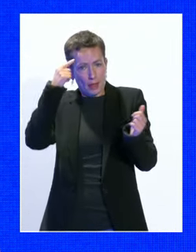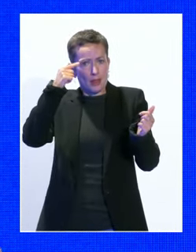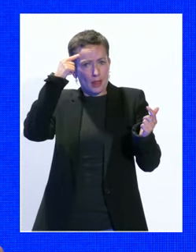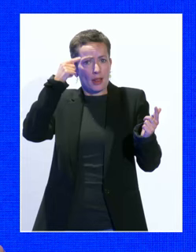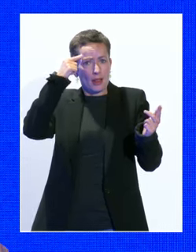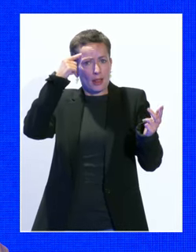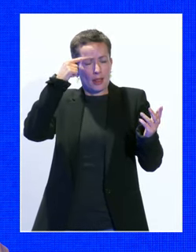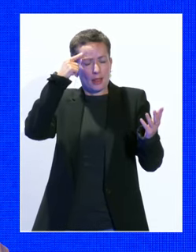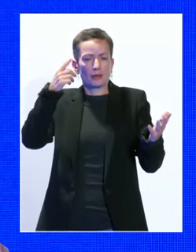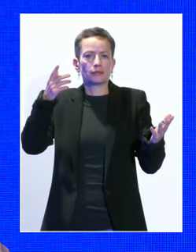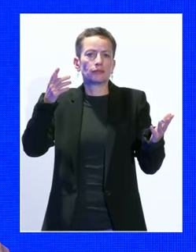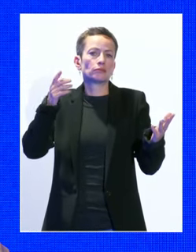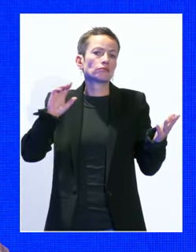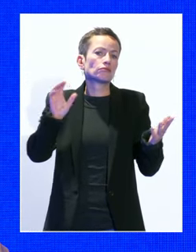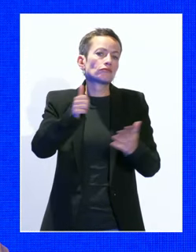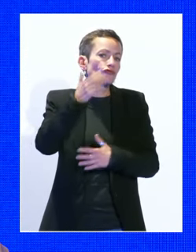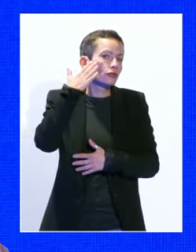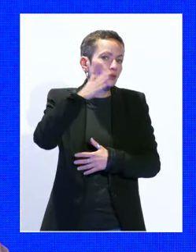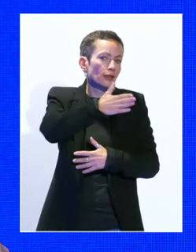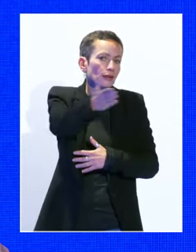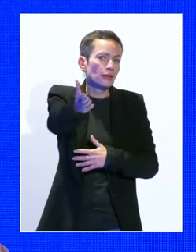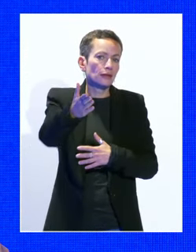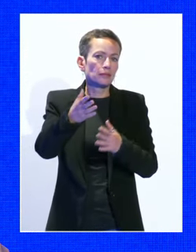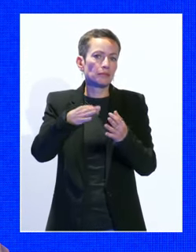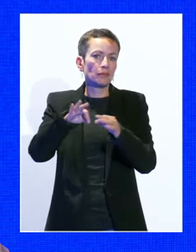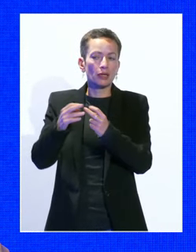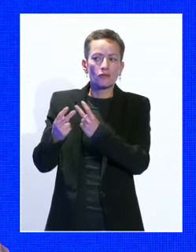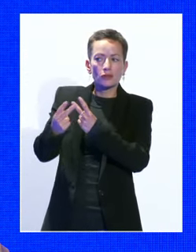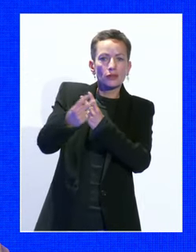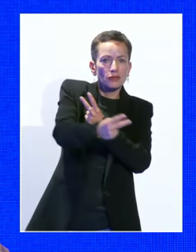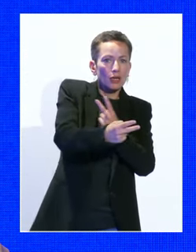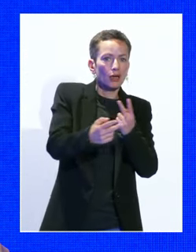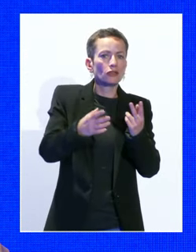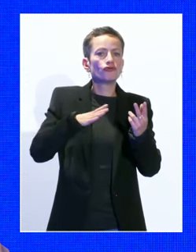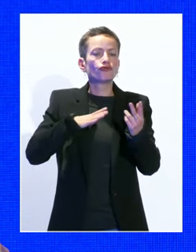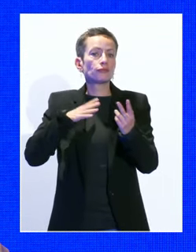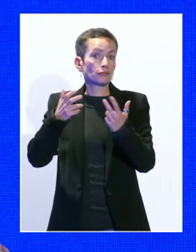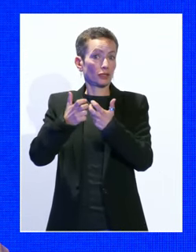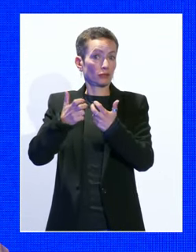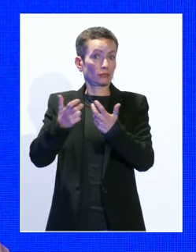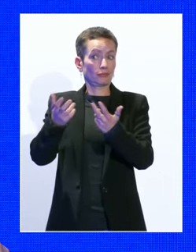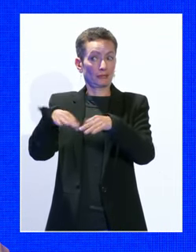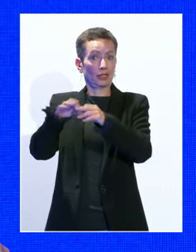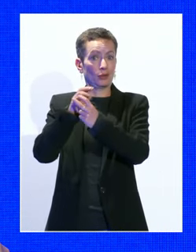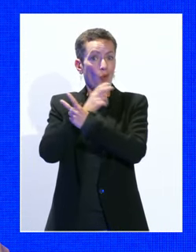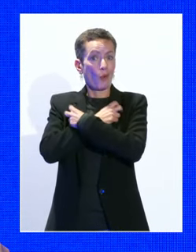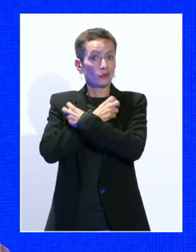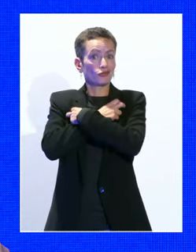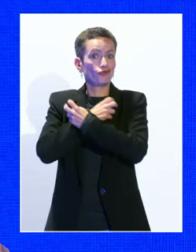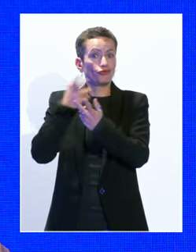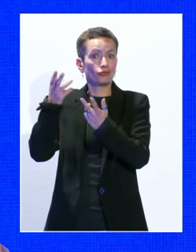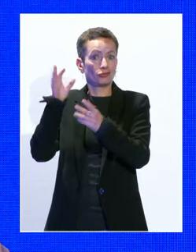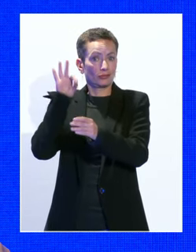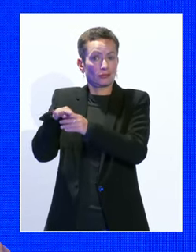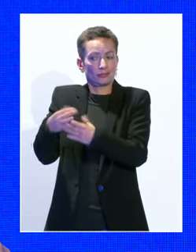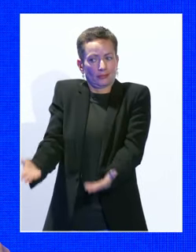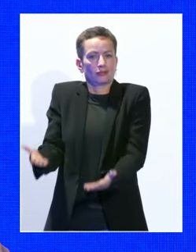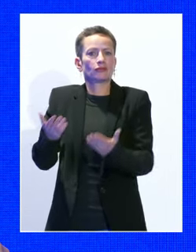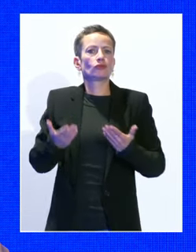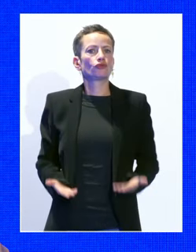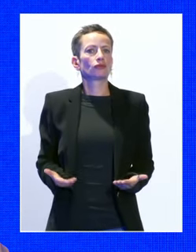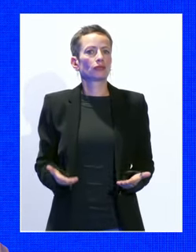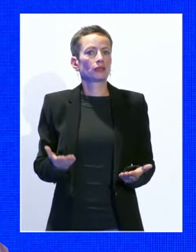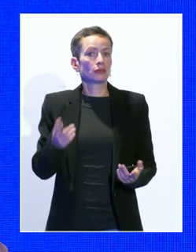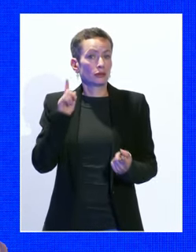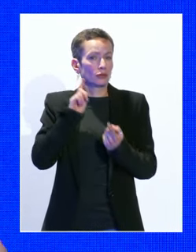comme chacun sait, dans tous les pays qui nous entourent, il y a des élections en Autriche aujourd'hui dans lesquelles cette question